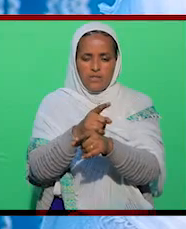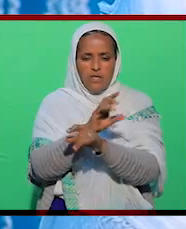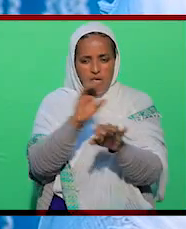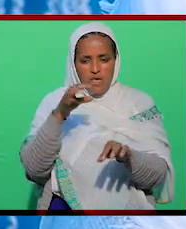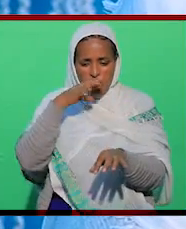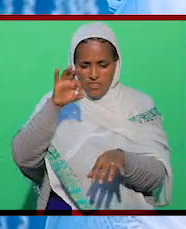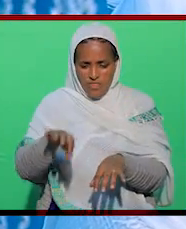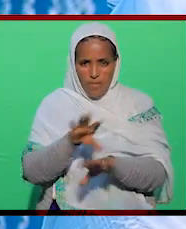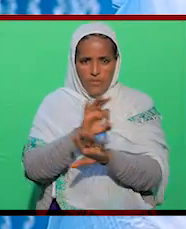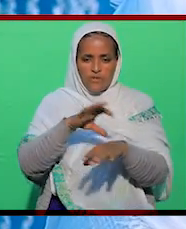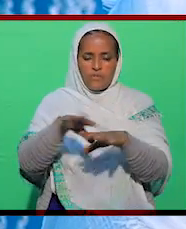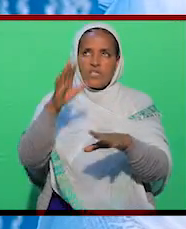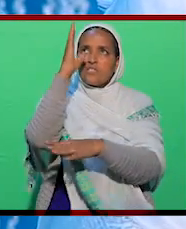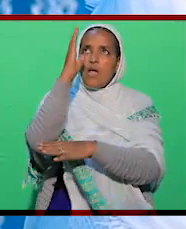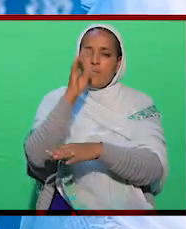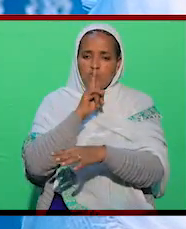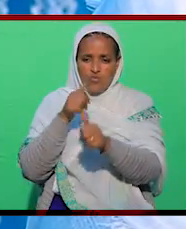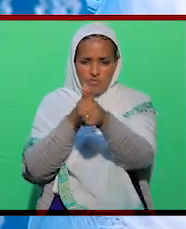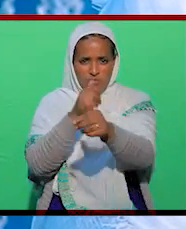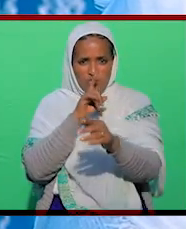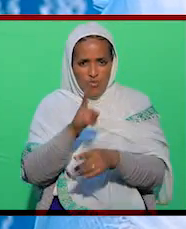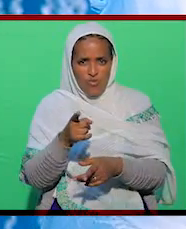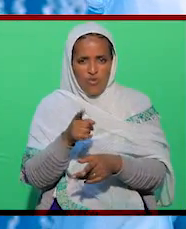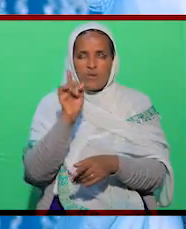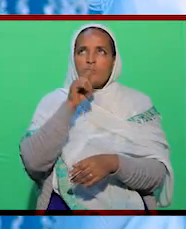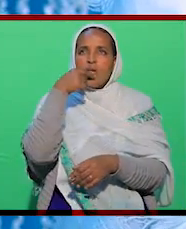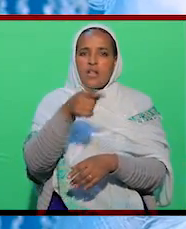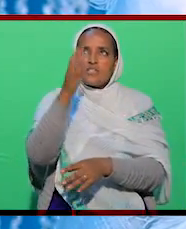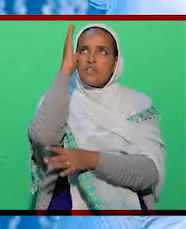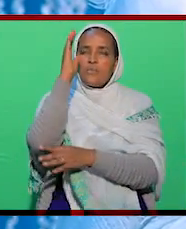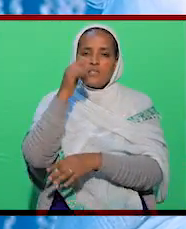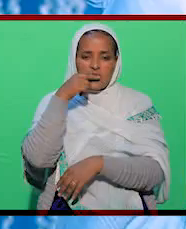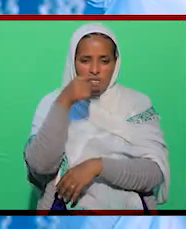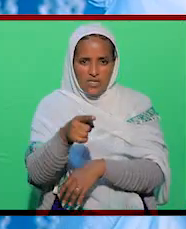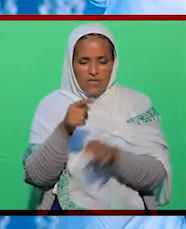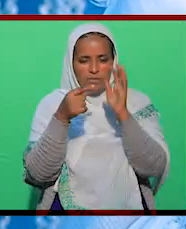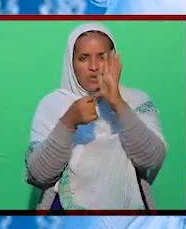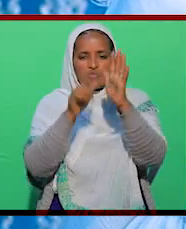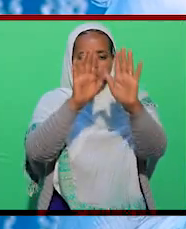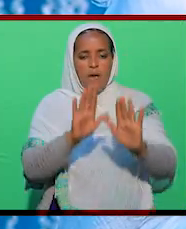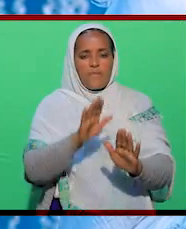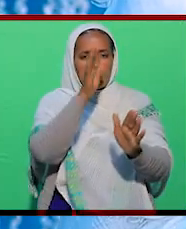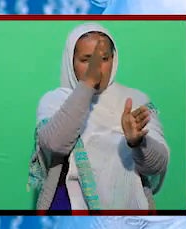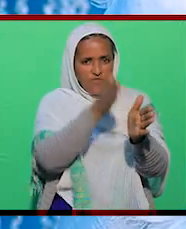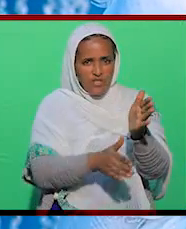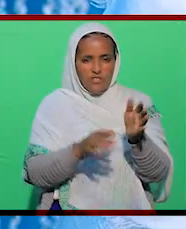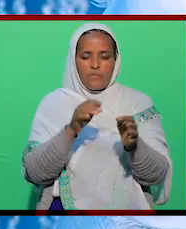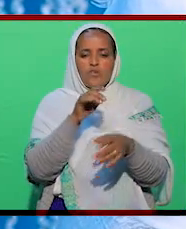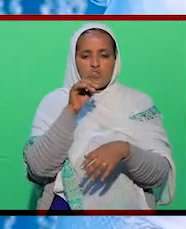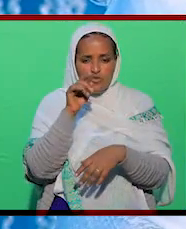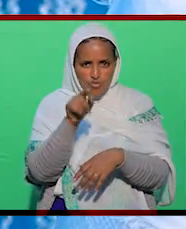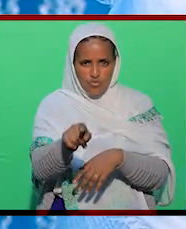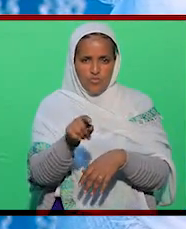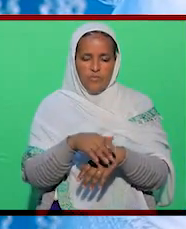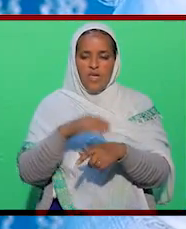በቃ ልክ ነው ነገሩ፣ ጠብ አይልም፣ ይሄ ምድር እግዜር ነው ብለው መከተል ነው። ምን አለ እግዚአብሔር? እንደነገረህም ምልክቱ ተአምራቱ